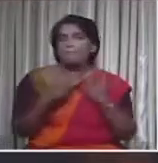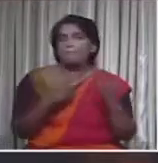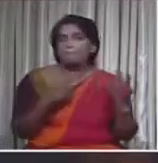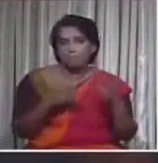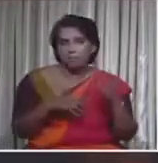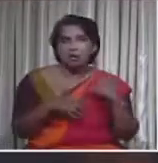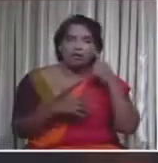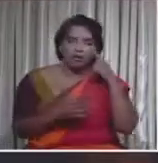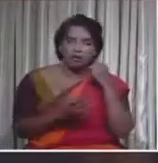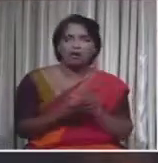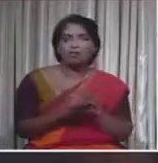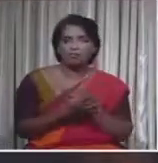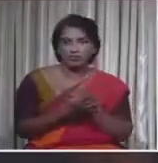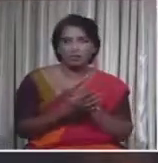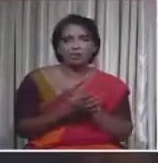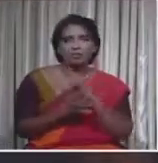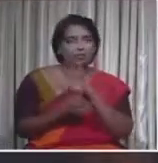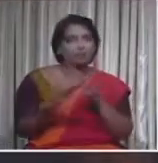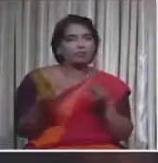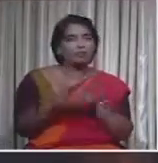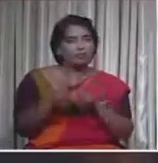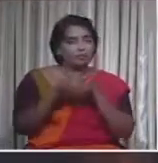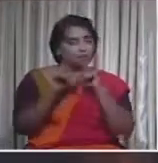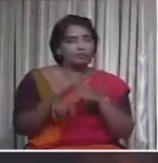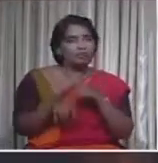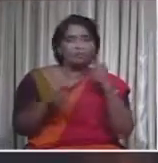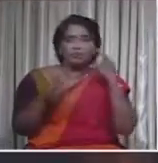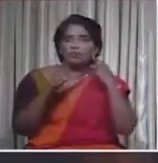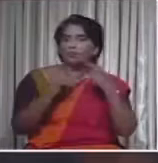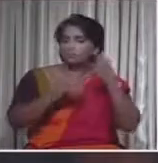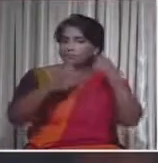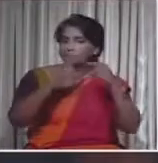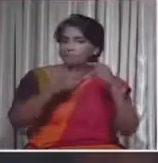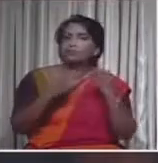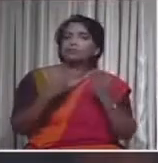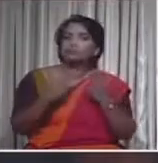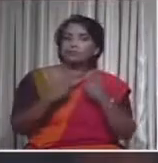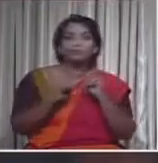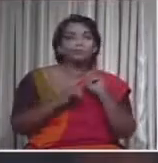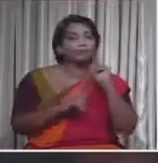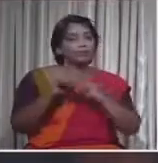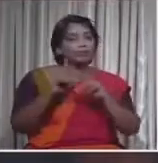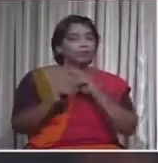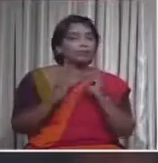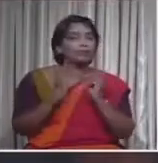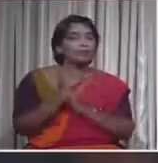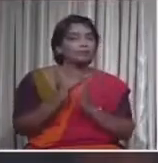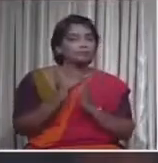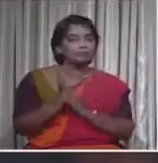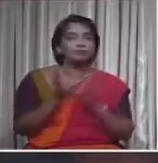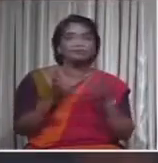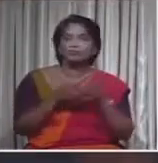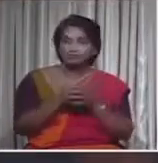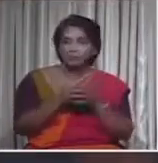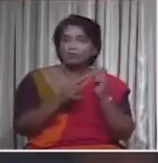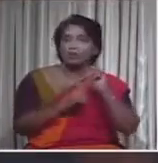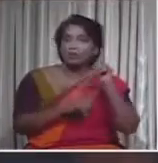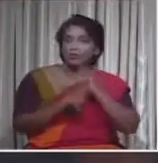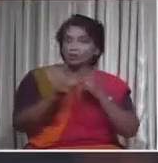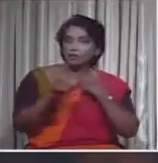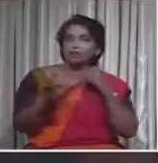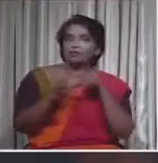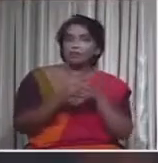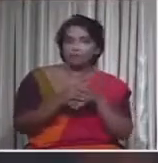හරි අපහසු තත්ත්වයක්. ඉතින් ඒ නිසා මේ වගේ කාරණා වලට අපි පාර්ලිමේන්තු කාර්ය සභාවක් නැති කරමු. අපි මේ පාර්ලිමේන්තුවට